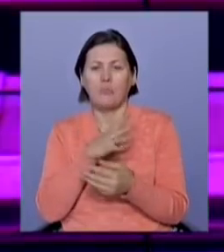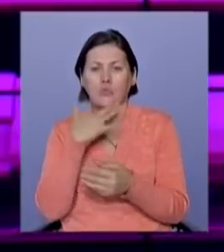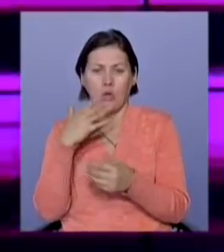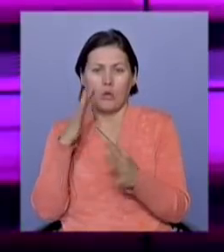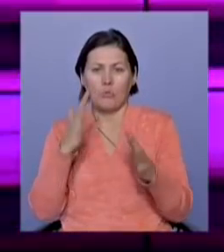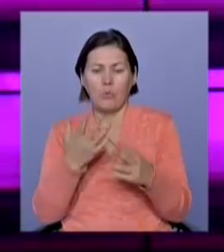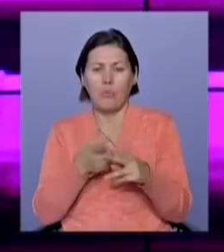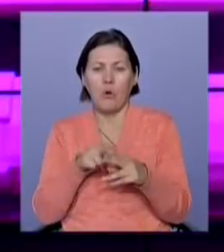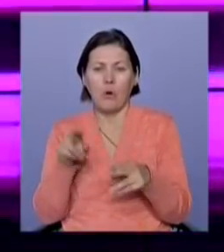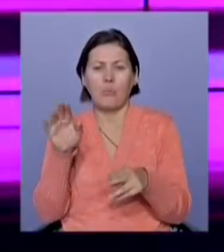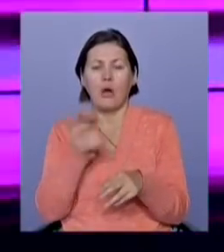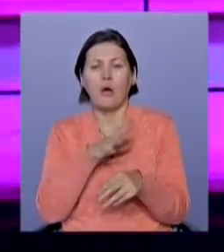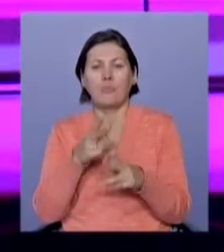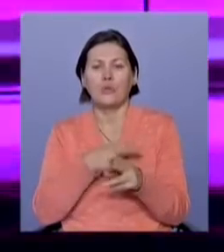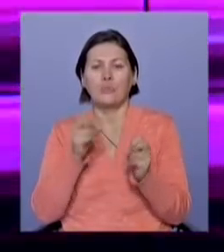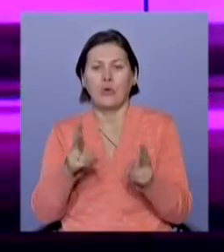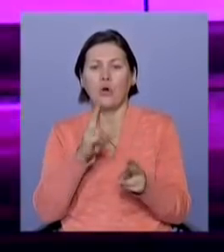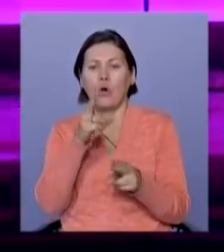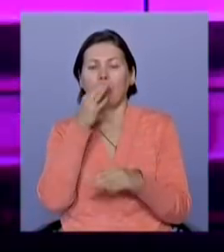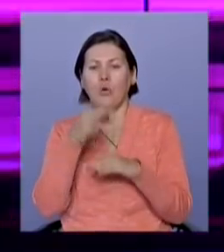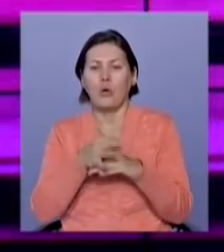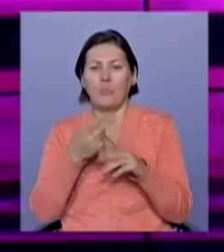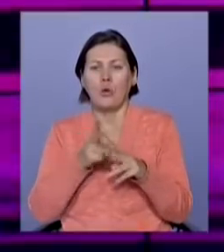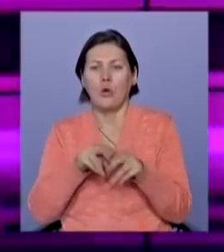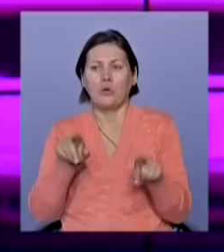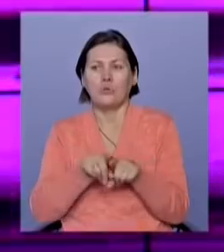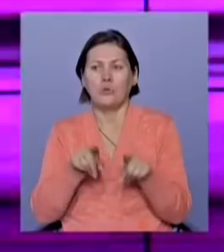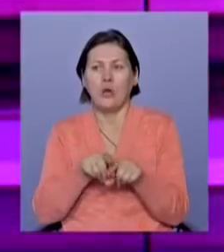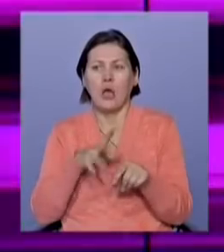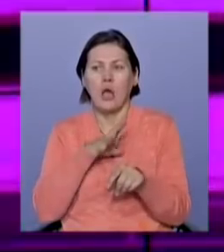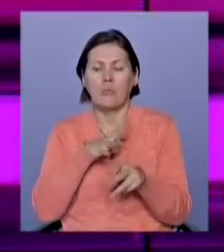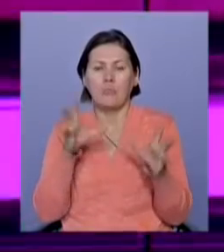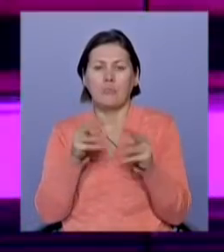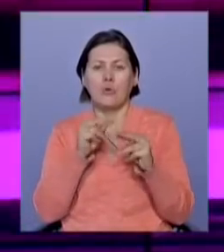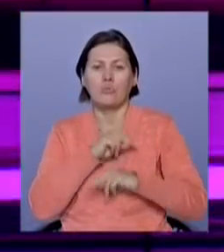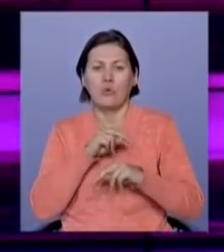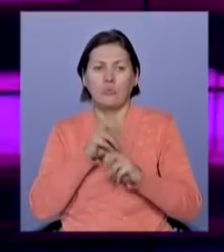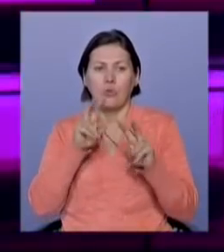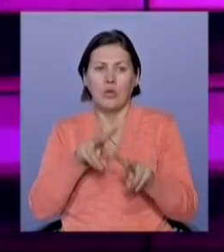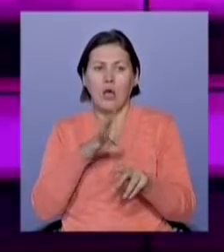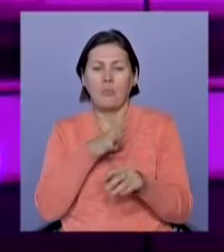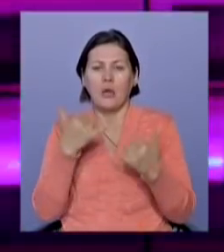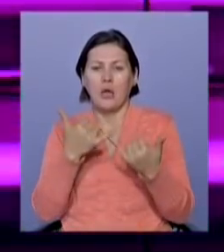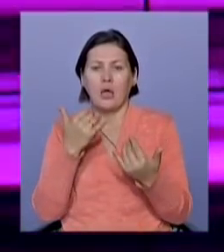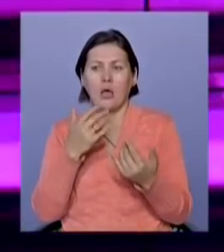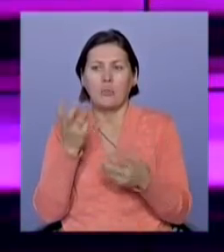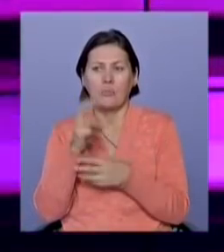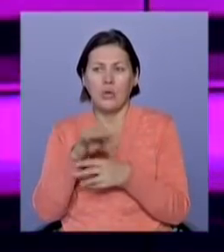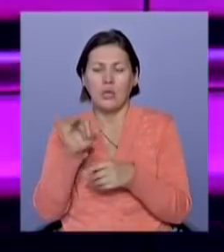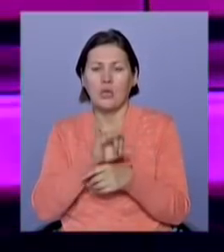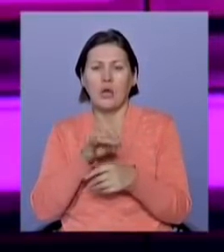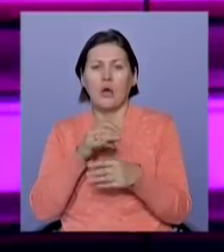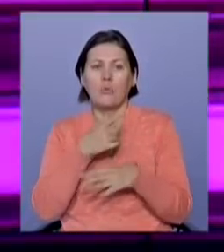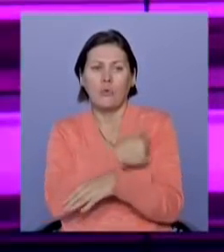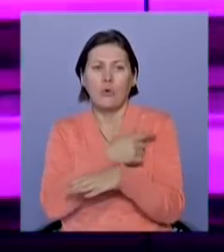екен. Осы орайда олардың қауіпсіздігіне кім жауапты? Осы сауалға жауап іздеп көрген әріптесім Тоғжан Жалғасбекқызы дәл қазір студияға келіп, жедел